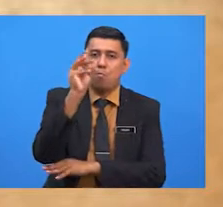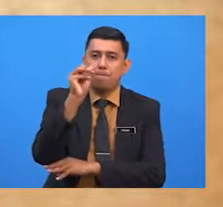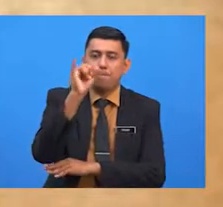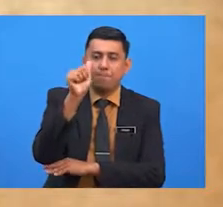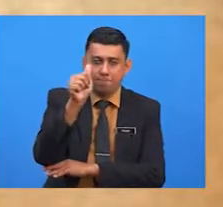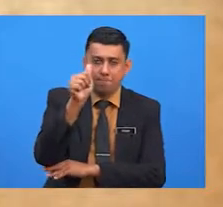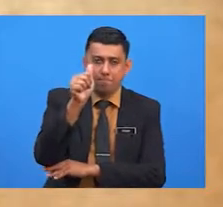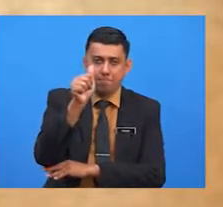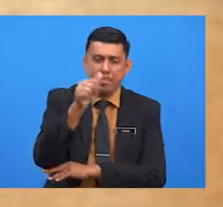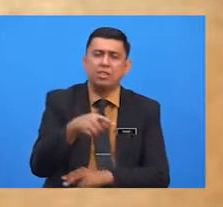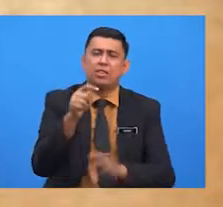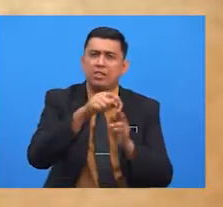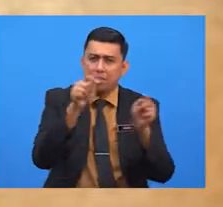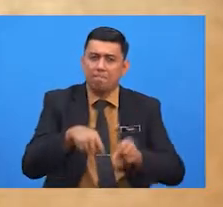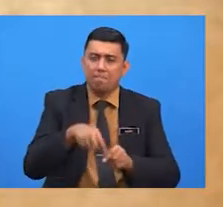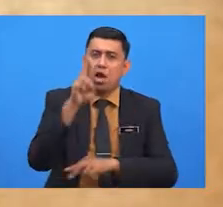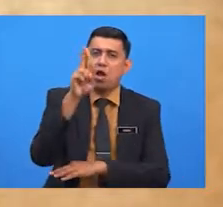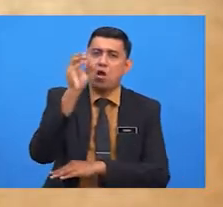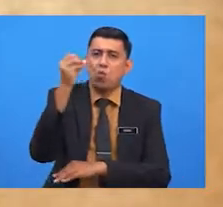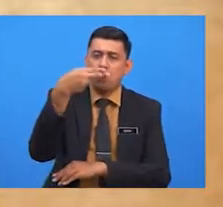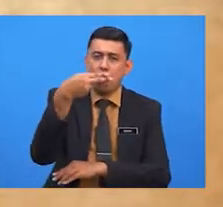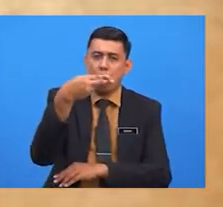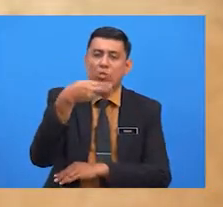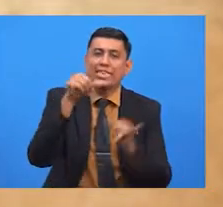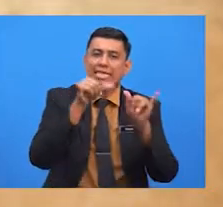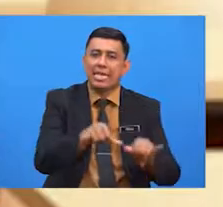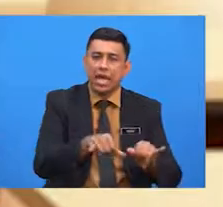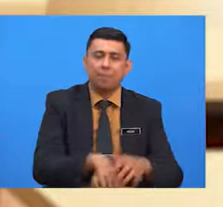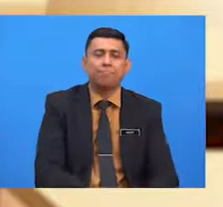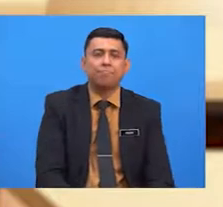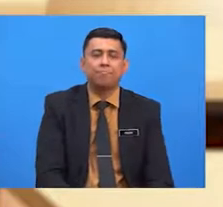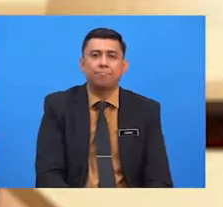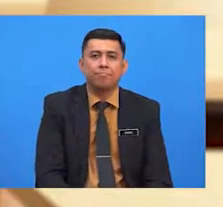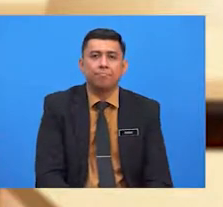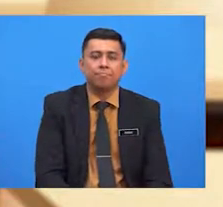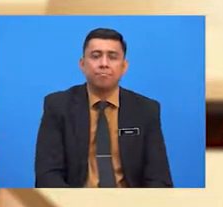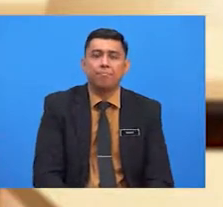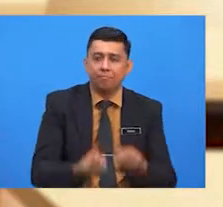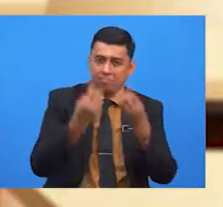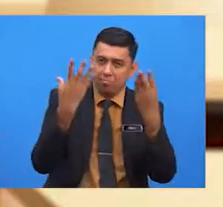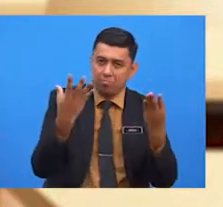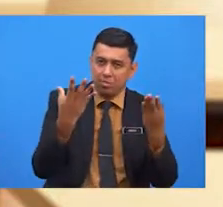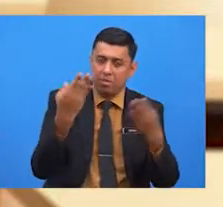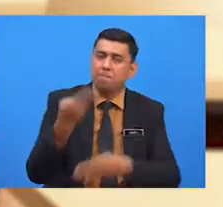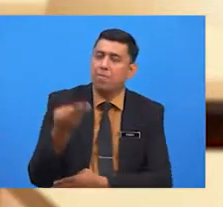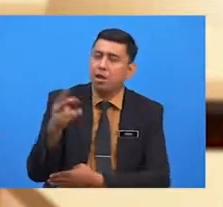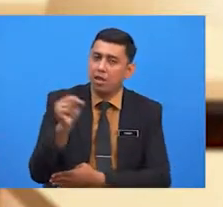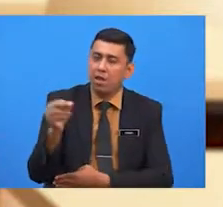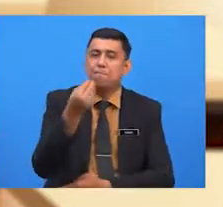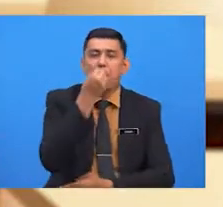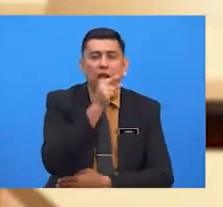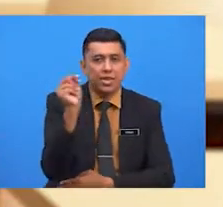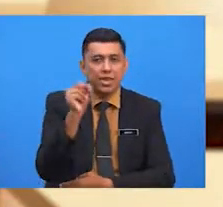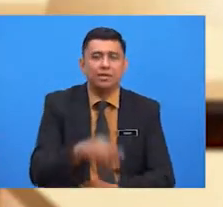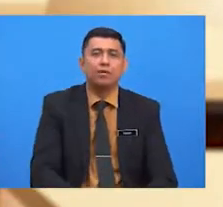tempat bersemadi roh-roh mereka. Selain itu, banyak barangan seperti